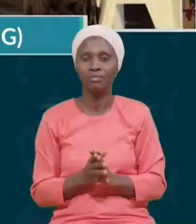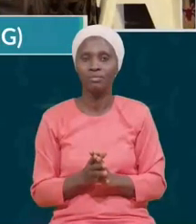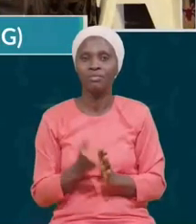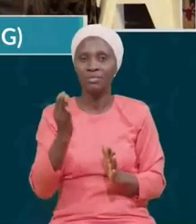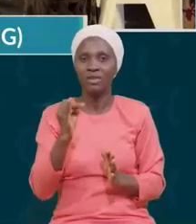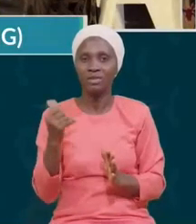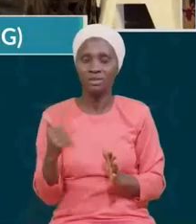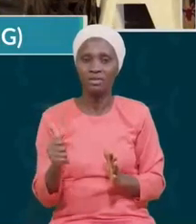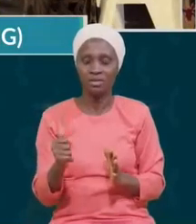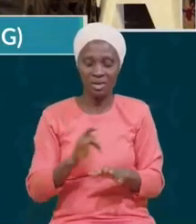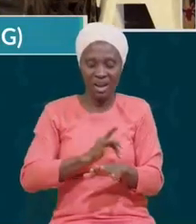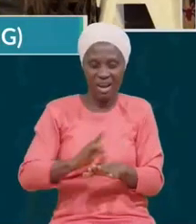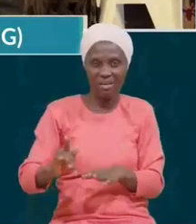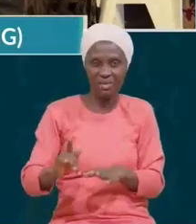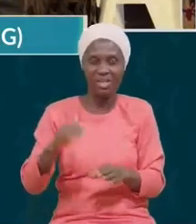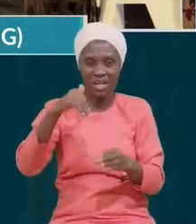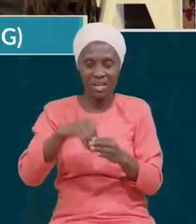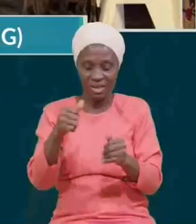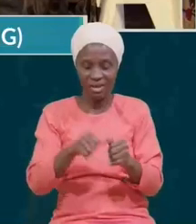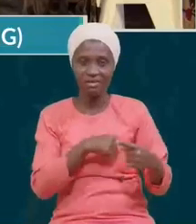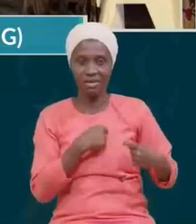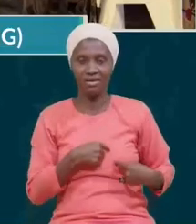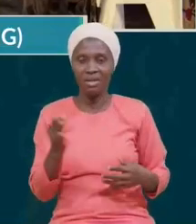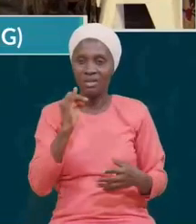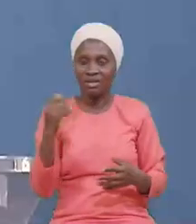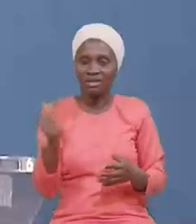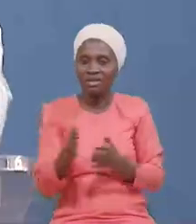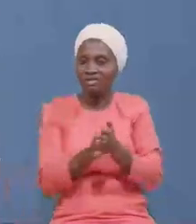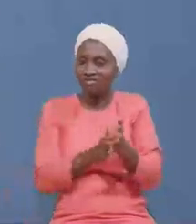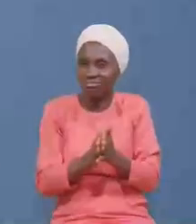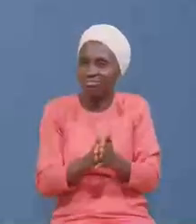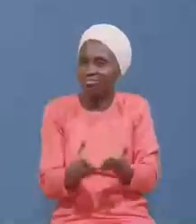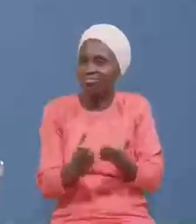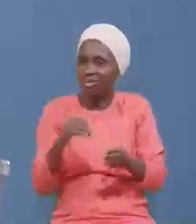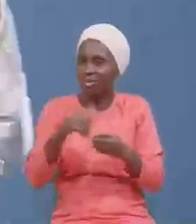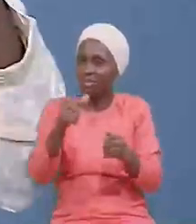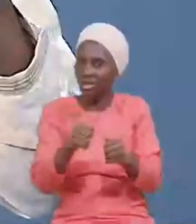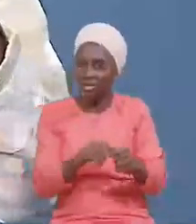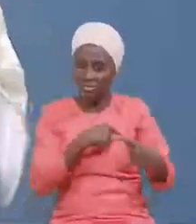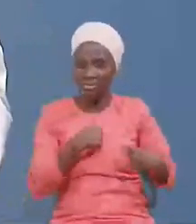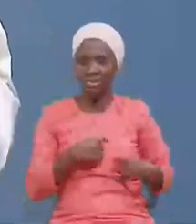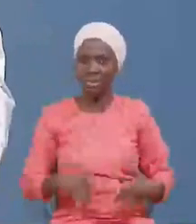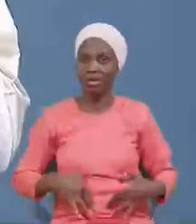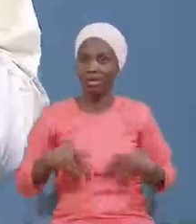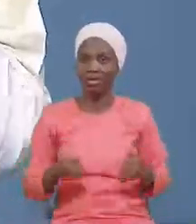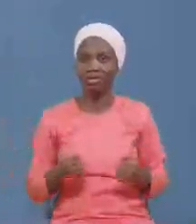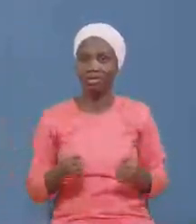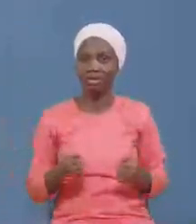chaque cœur. Il y a un désir dans chaque cœur. Lorsque Dieu nous a